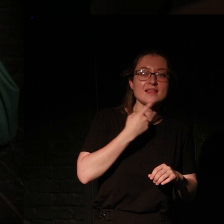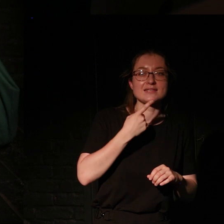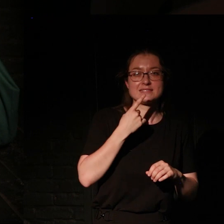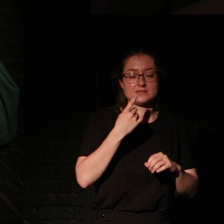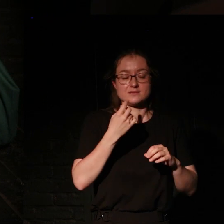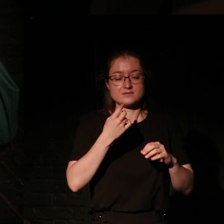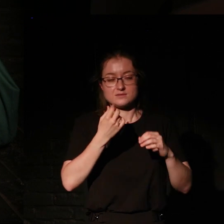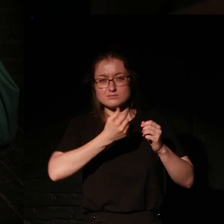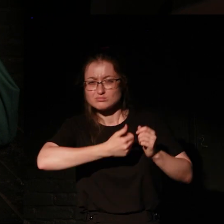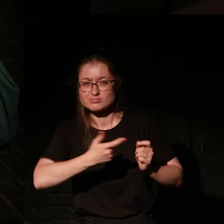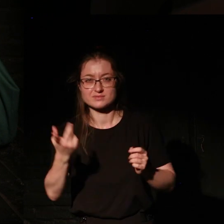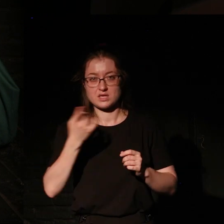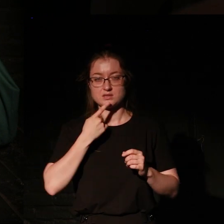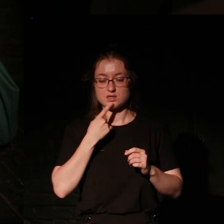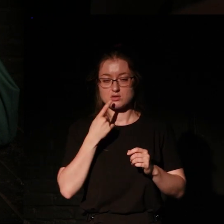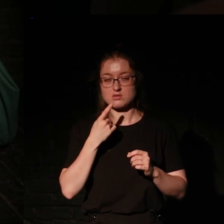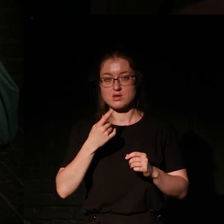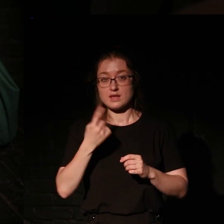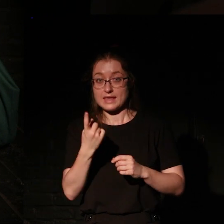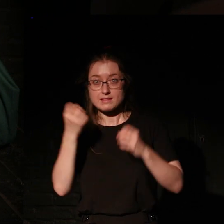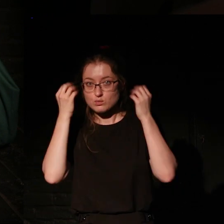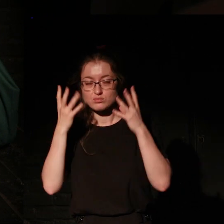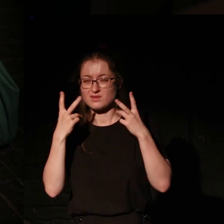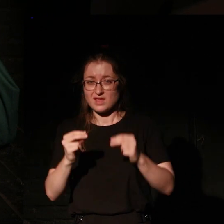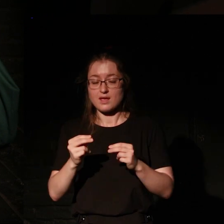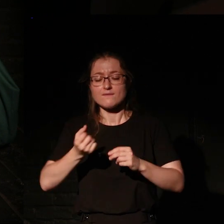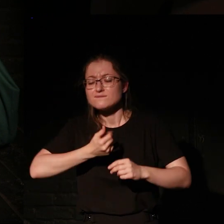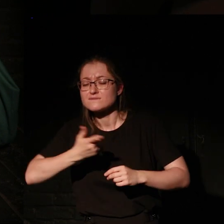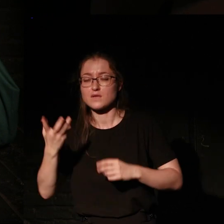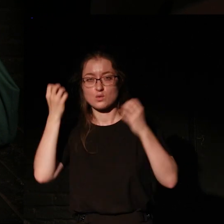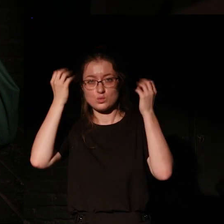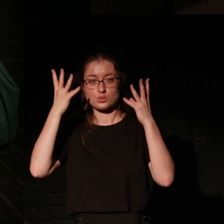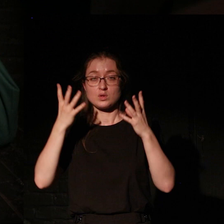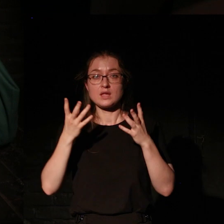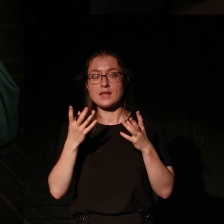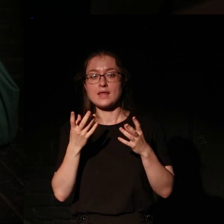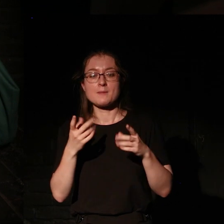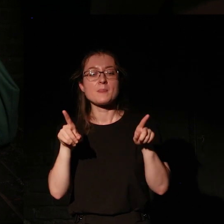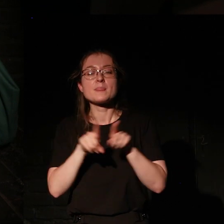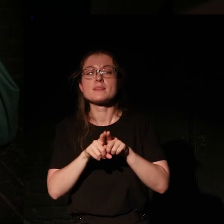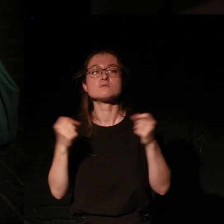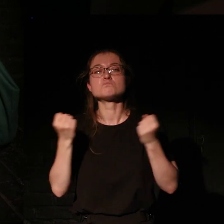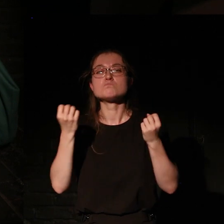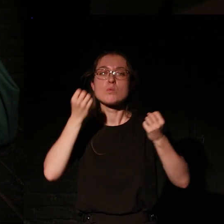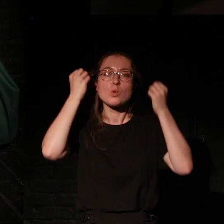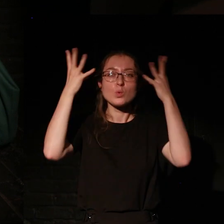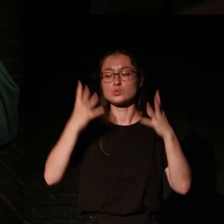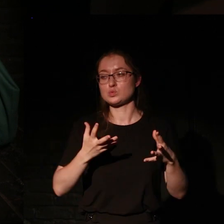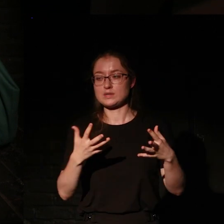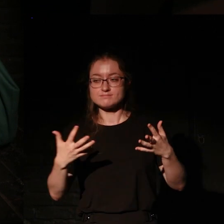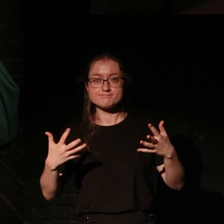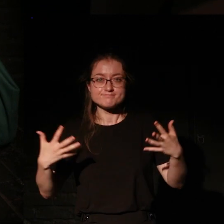Nie jedna kultura, ale wiele kultur. W dodatku te kultury przenikają się, często